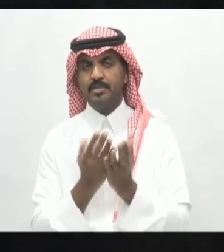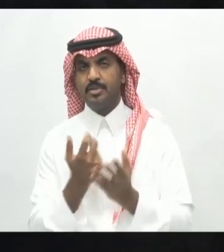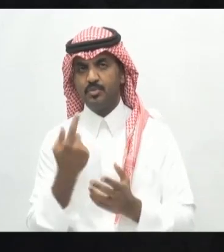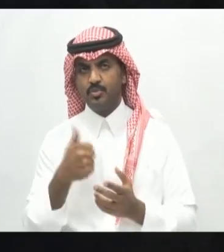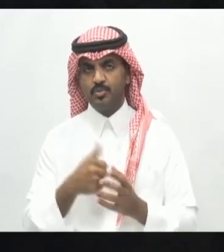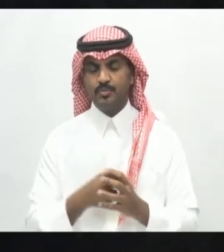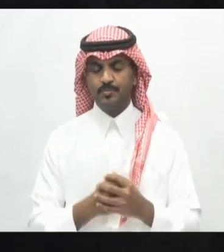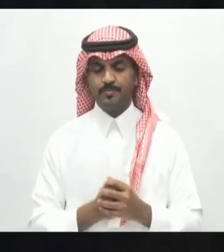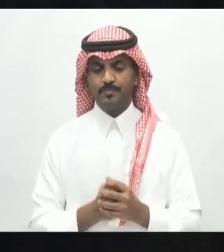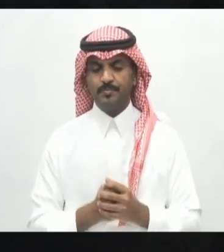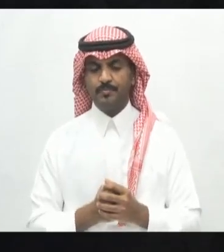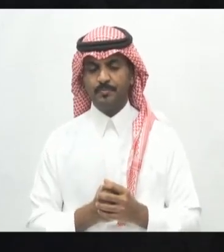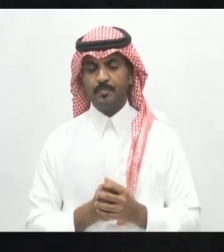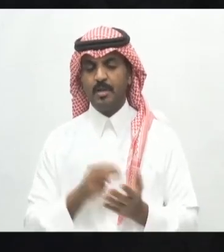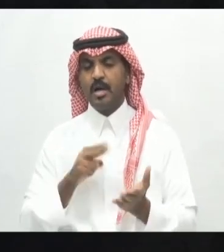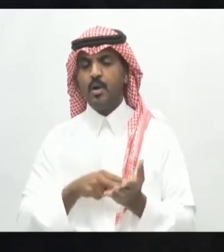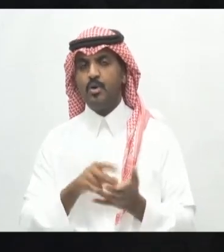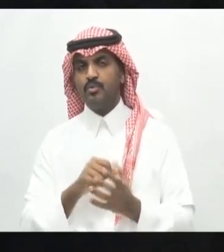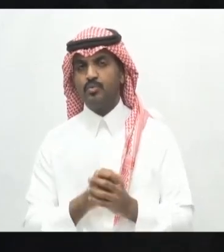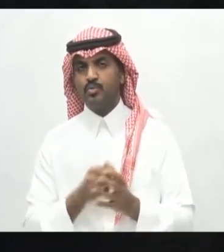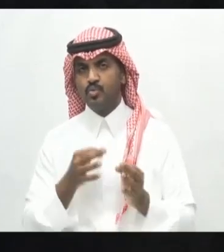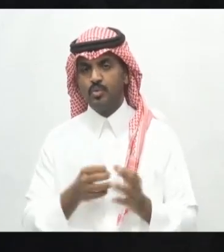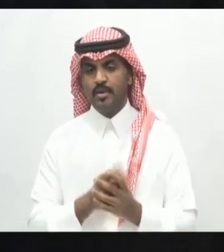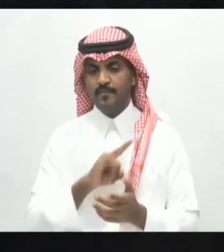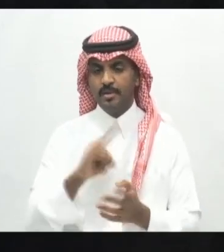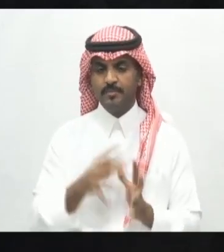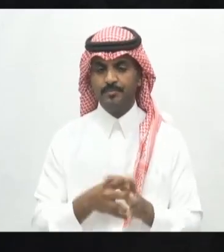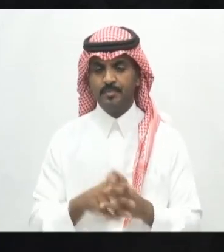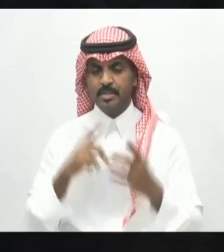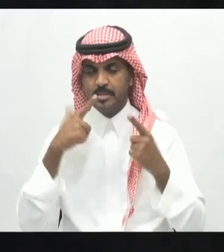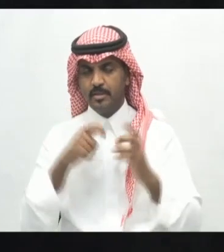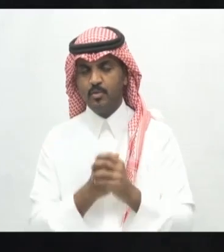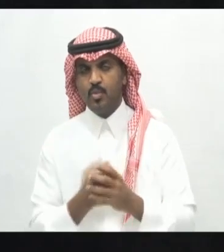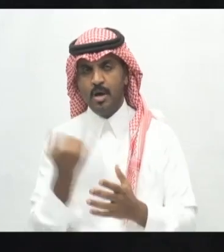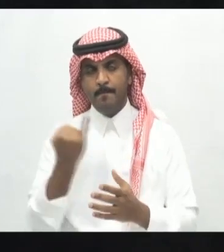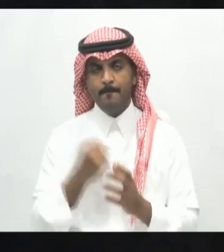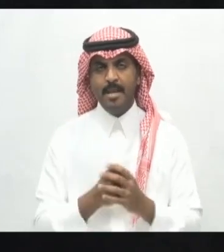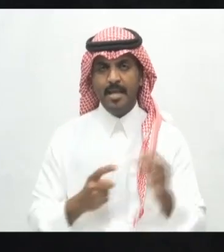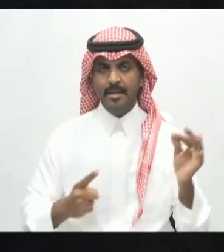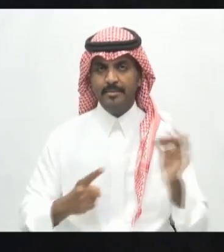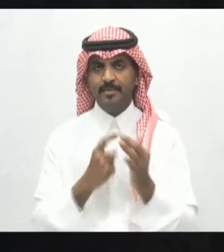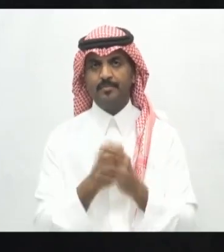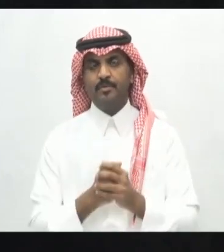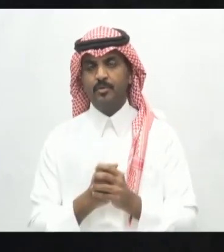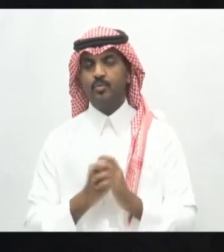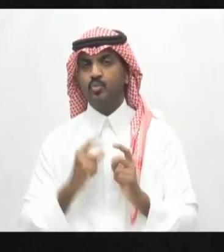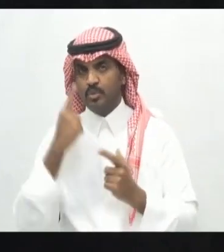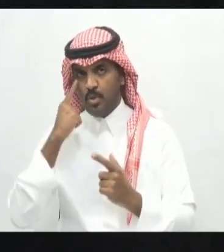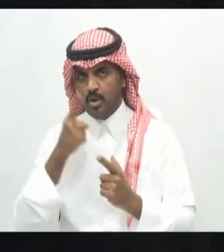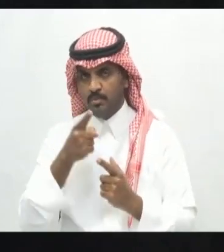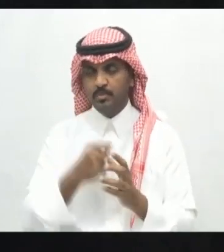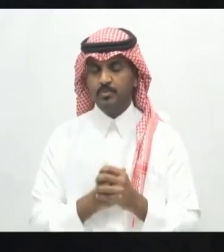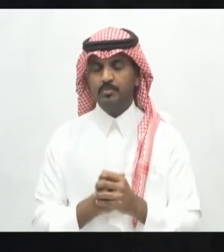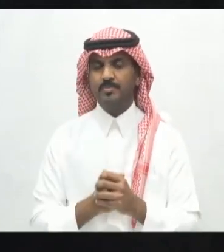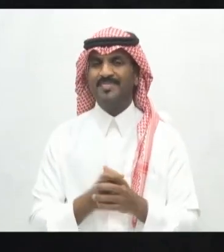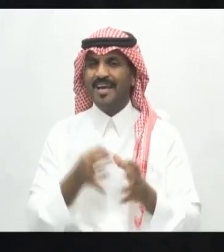والعشر في قواعد اصوليه في النهي ونستعرض واياكم ابرز واهم الاهداف التي يتوقع منكم باذن الله